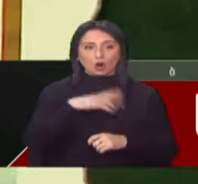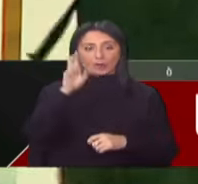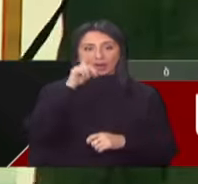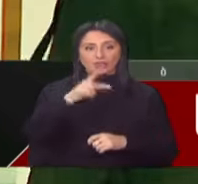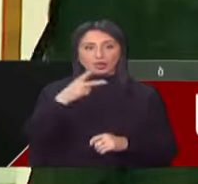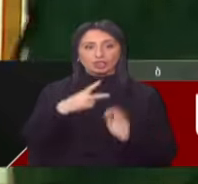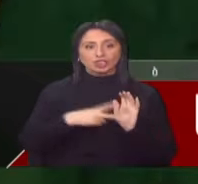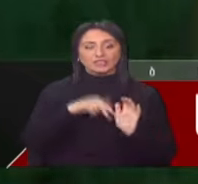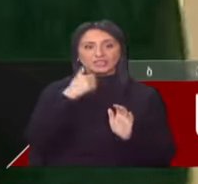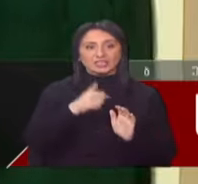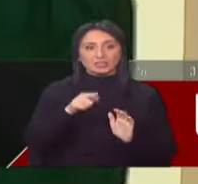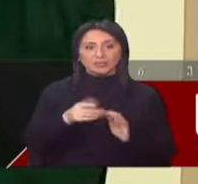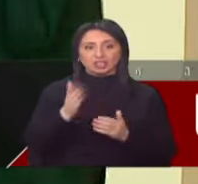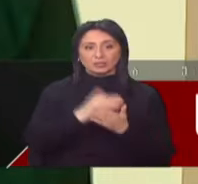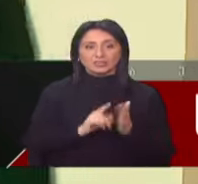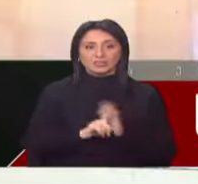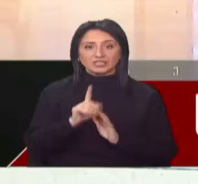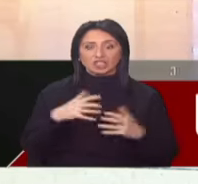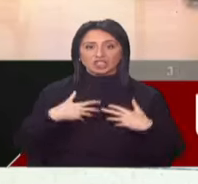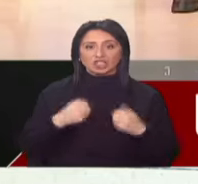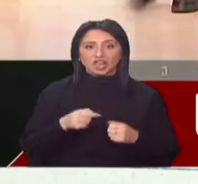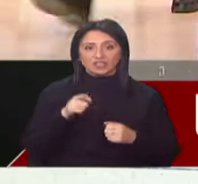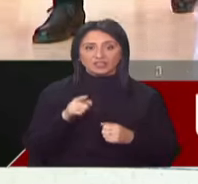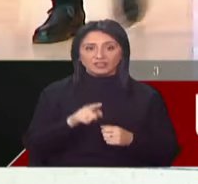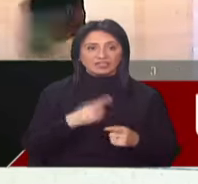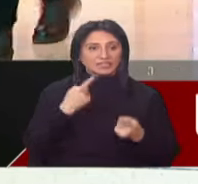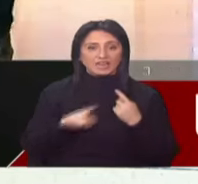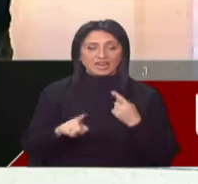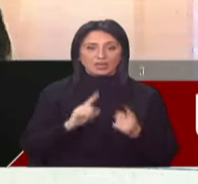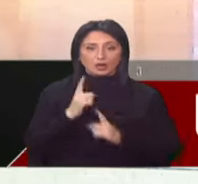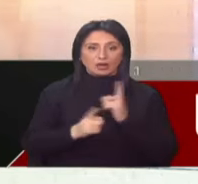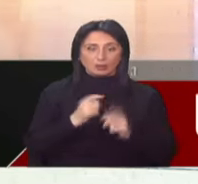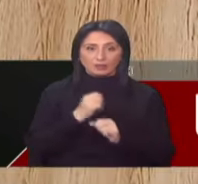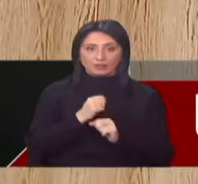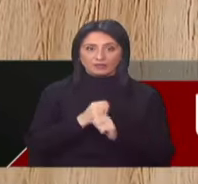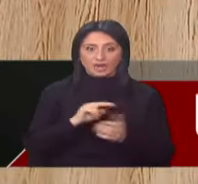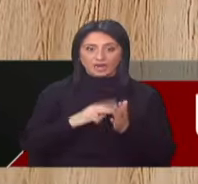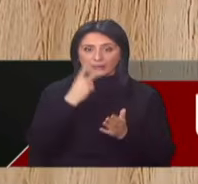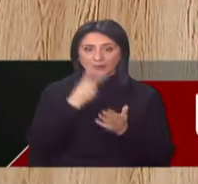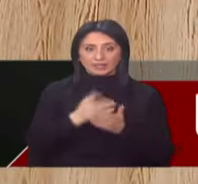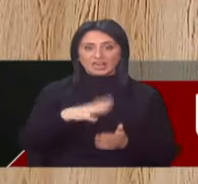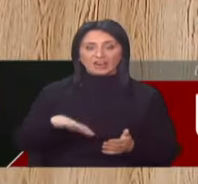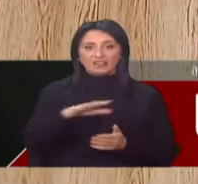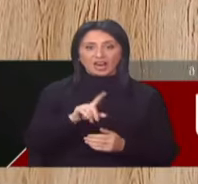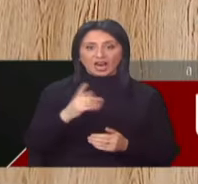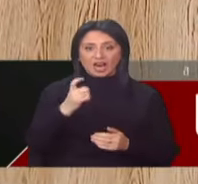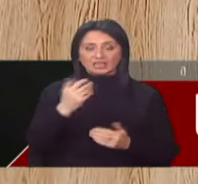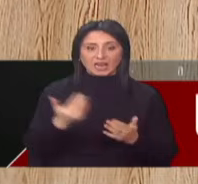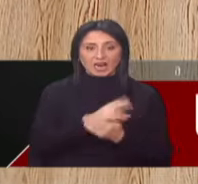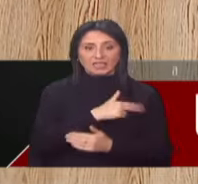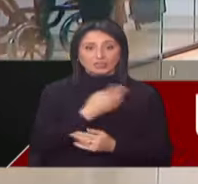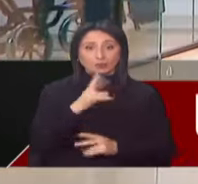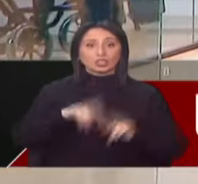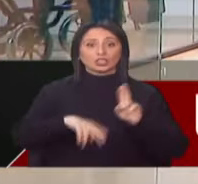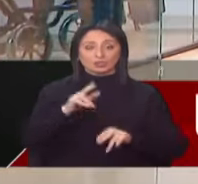supleba moriete șuidicli dan mașem de gdait ora geandatului sectoris radicaluri reforma da anusa. Gegmis mihadit cu anași asia halisa avadm opa